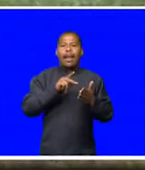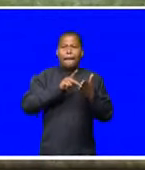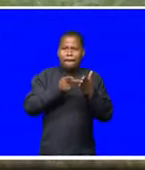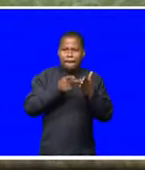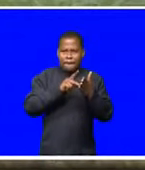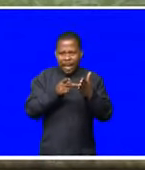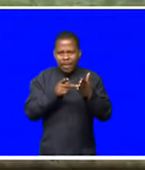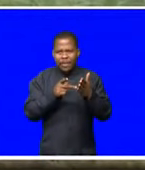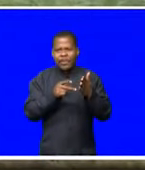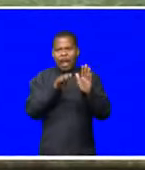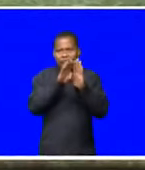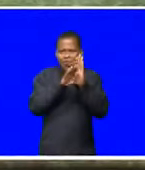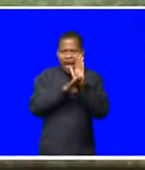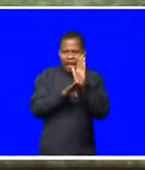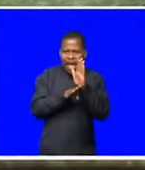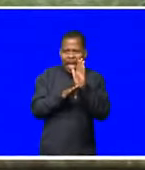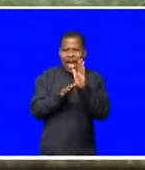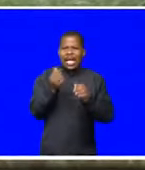dry off